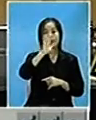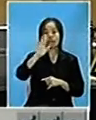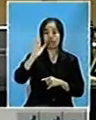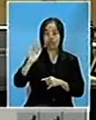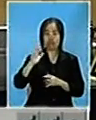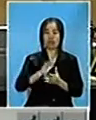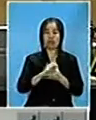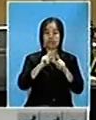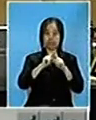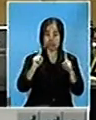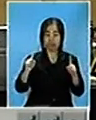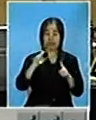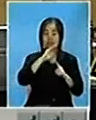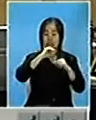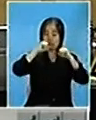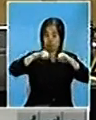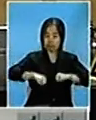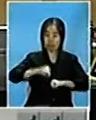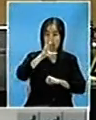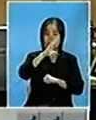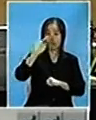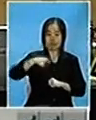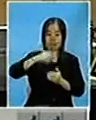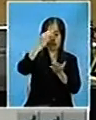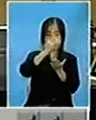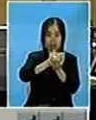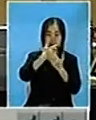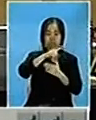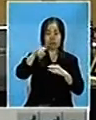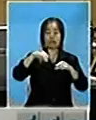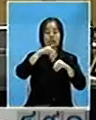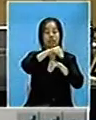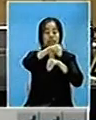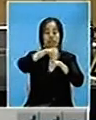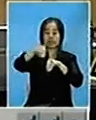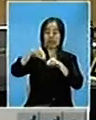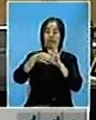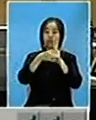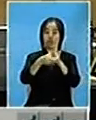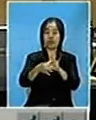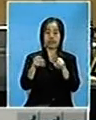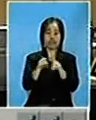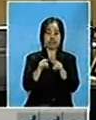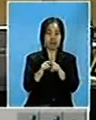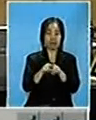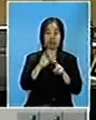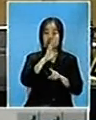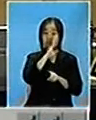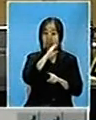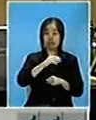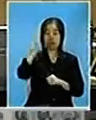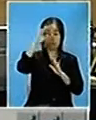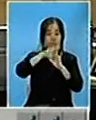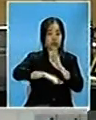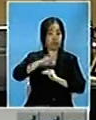ครับแต่เมื่อคำวินิจฉัยของศาลยุติแล้วต้องผูกพันทุกองค์กรนะครับฉะนั้นถ้าจะไม่ให้มีการวิพากษ์วิจ